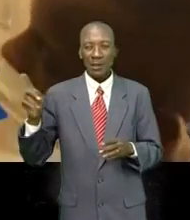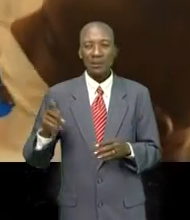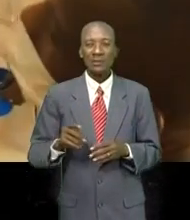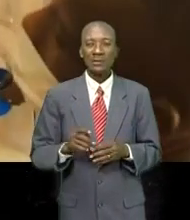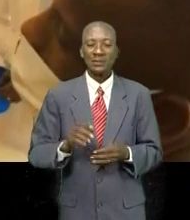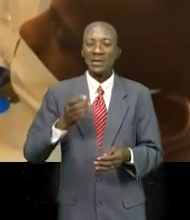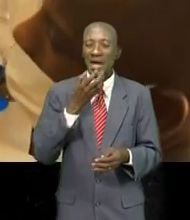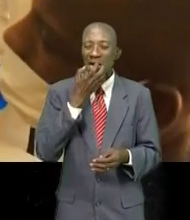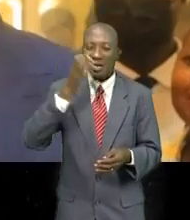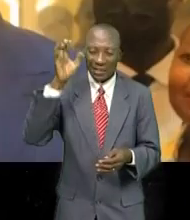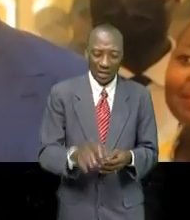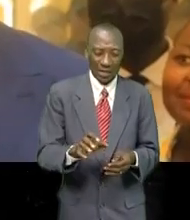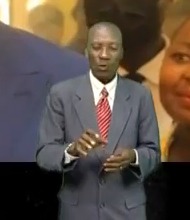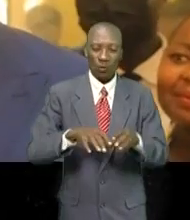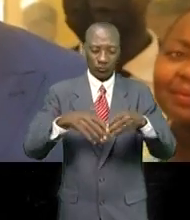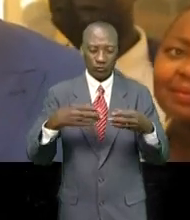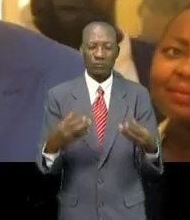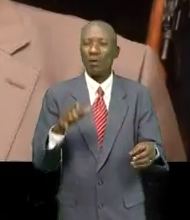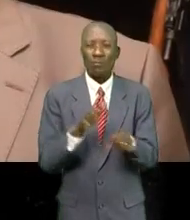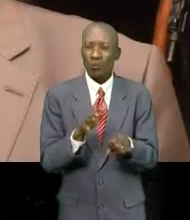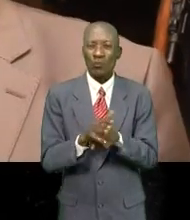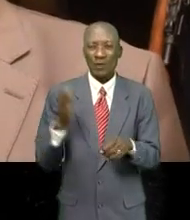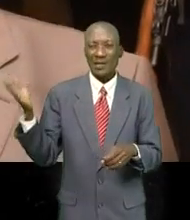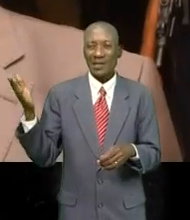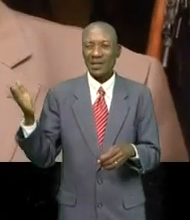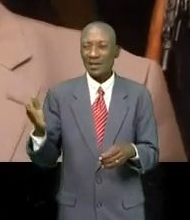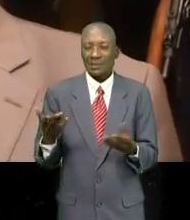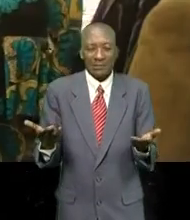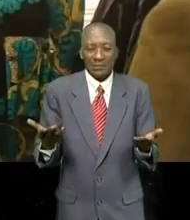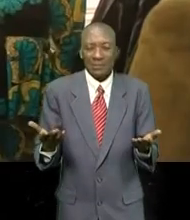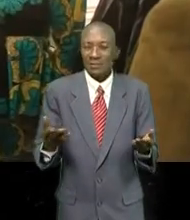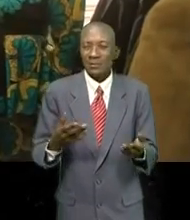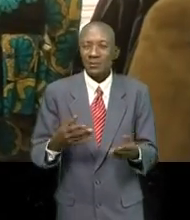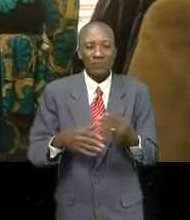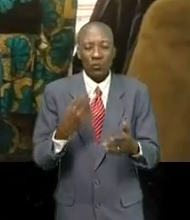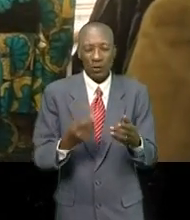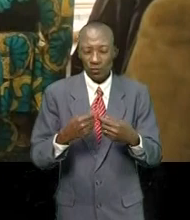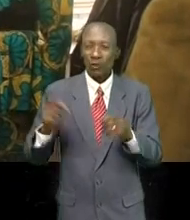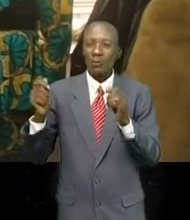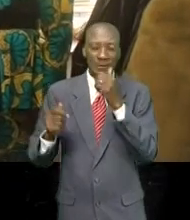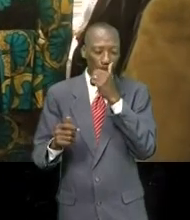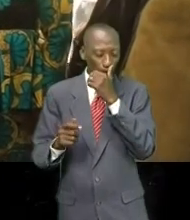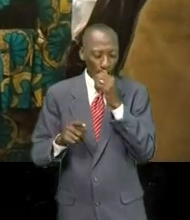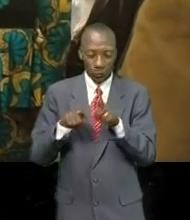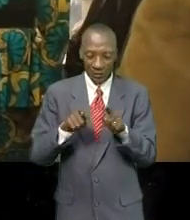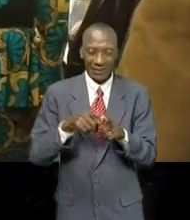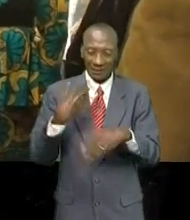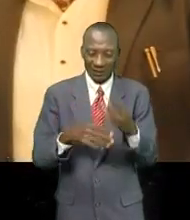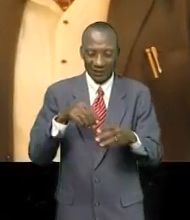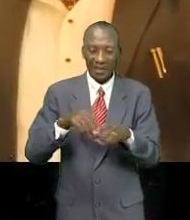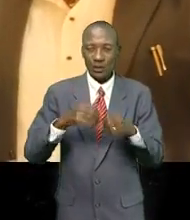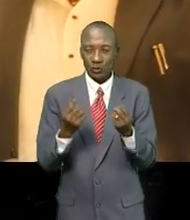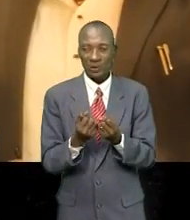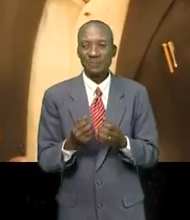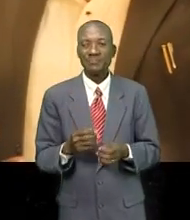aux textes de l'État qui régissent l'institution qui est Office national des produits agricoles du Congo. En ce qui le concerne, le ministre de l'Agriculture a